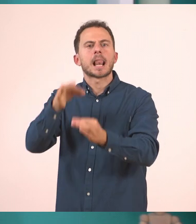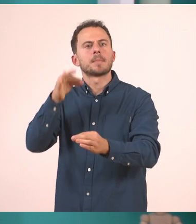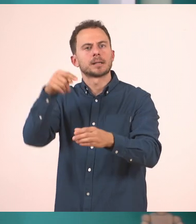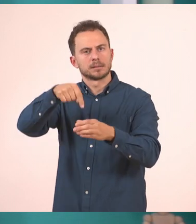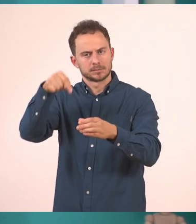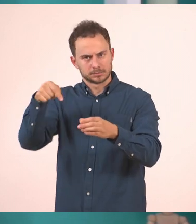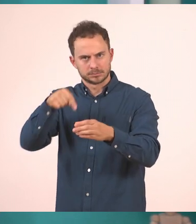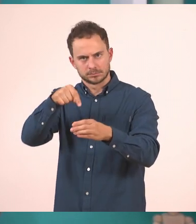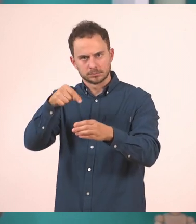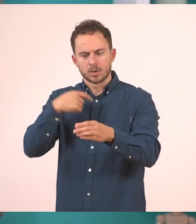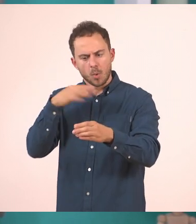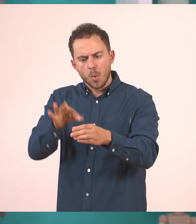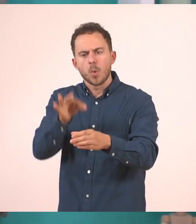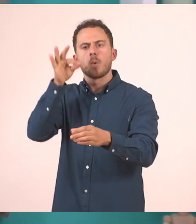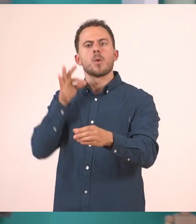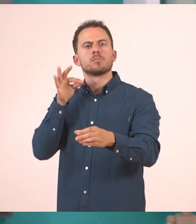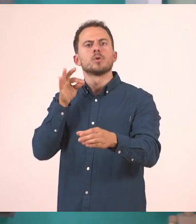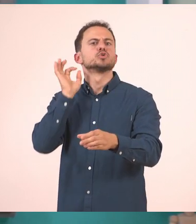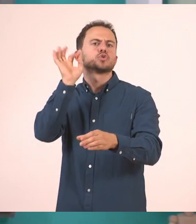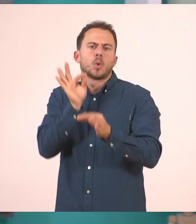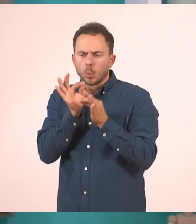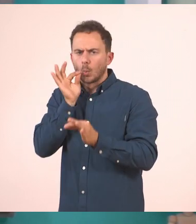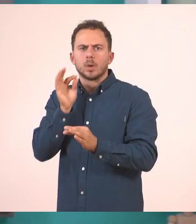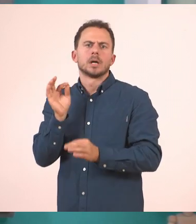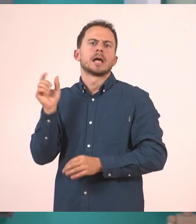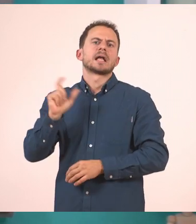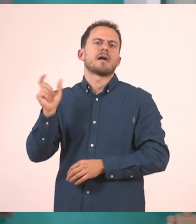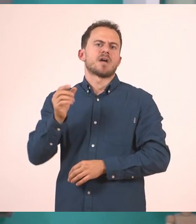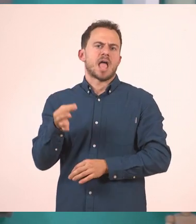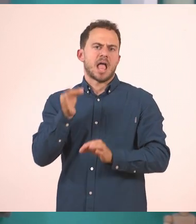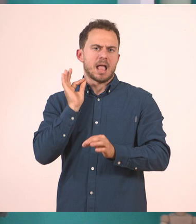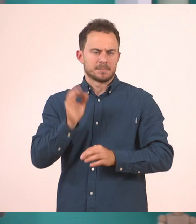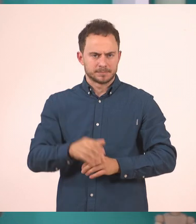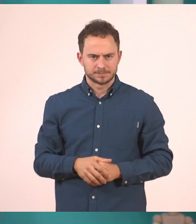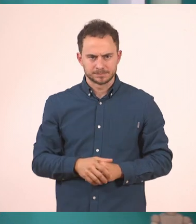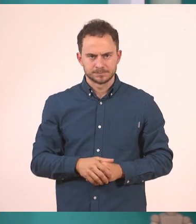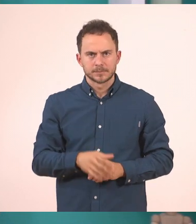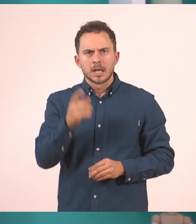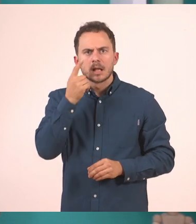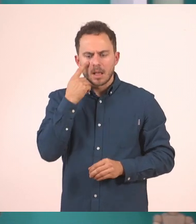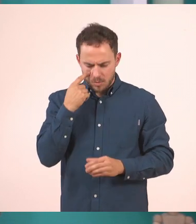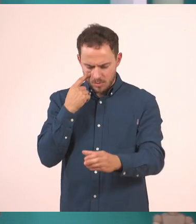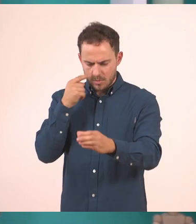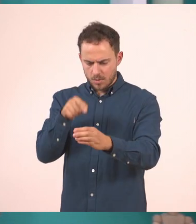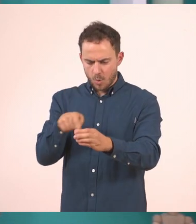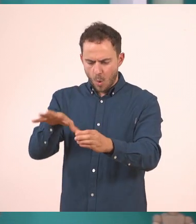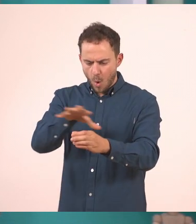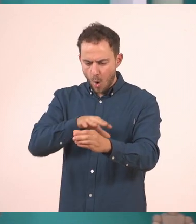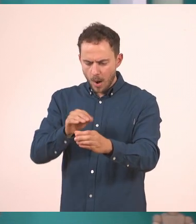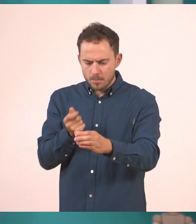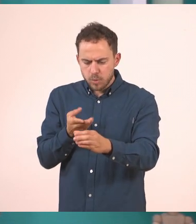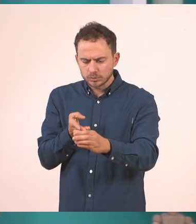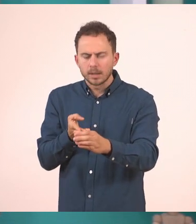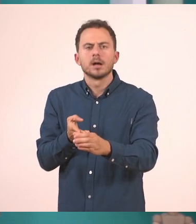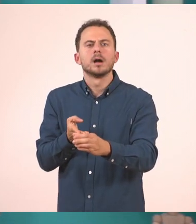ένα για να πιω τον καφέ μου. Θέλω να μετρήσουμε πόσα είναι τα καλαμάκια. Η